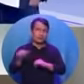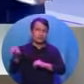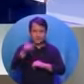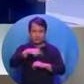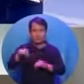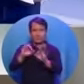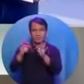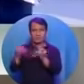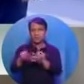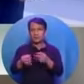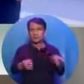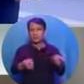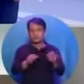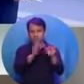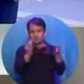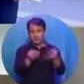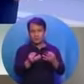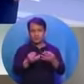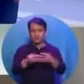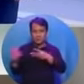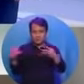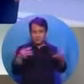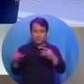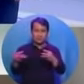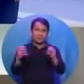po. Ah, so ibig sabihin parang war freak?